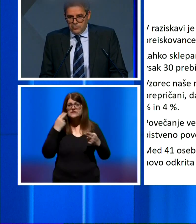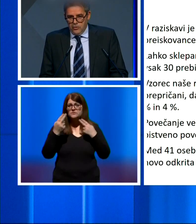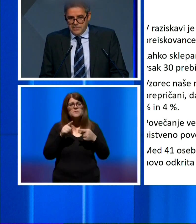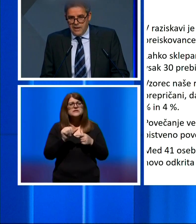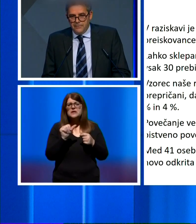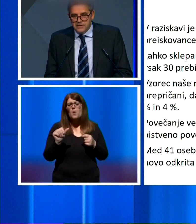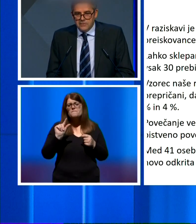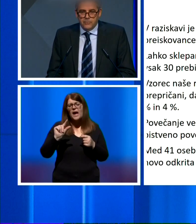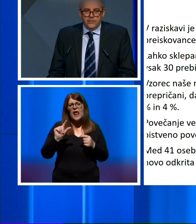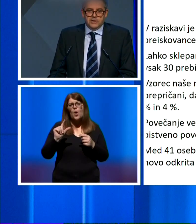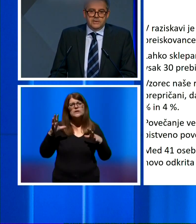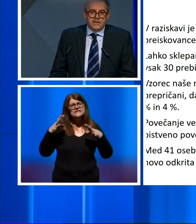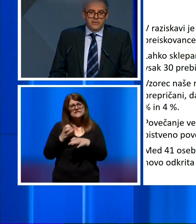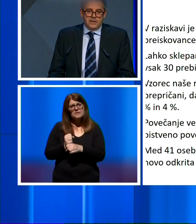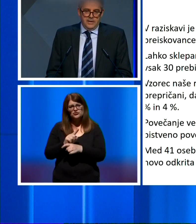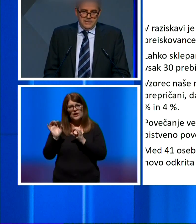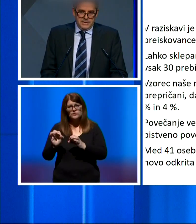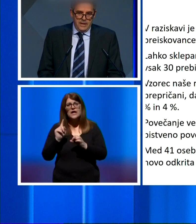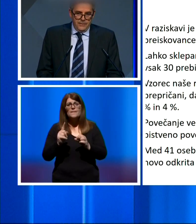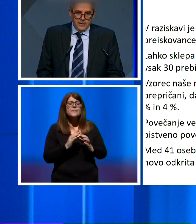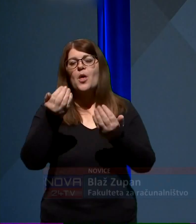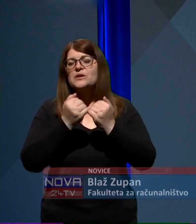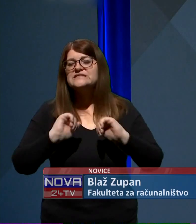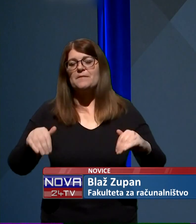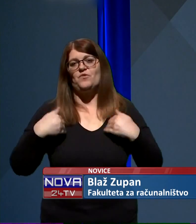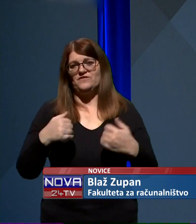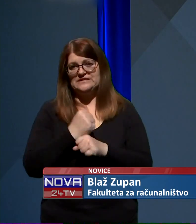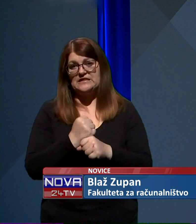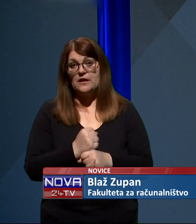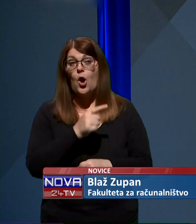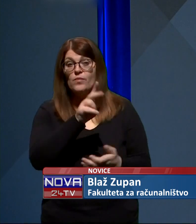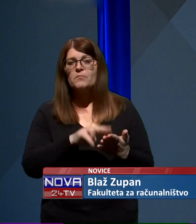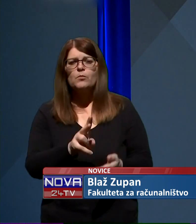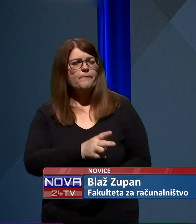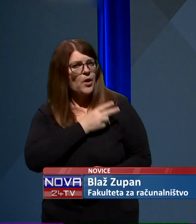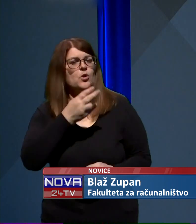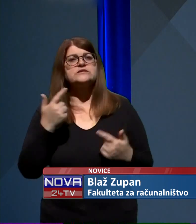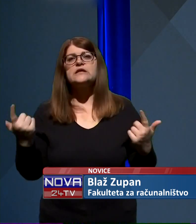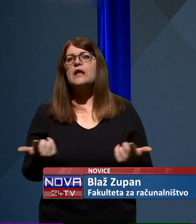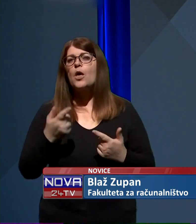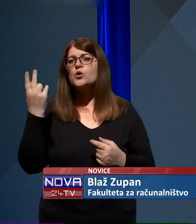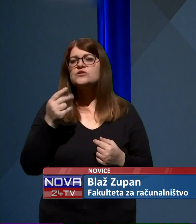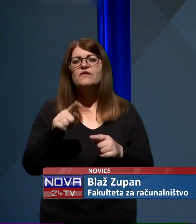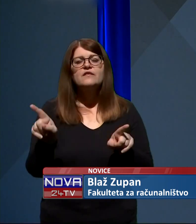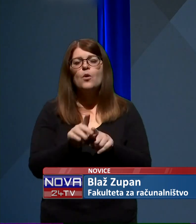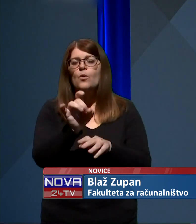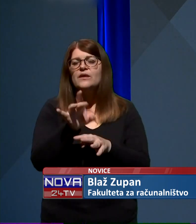zmanjšalo negotovost, a bistveno povečalo ceno in trajanje raziskave. Jaz sem prav ponosen, da lahko Slovenija v tako hitrem